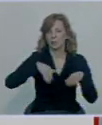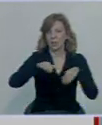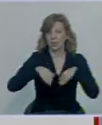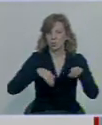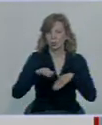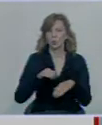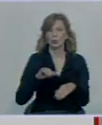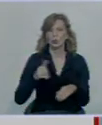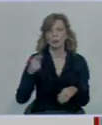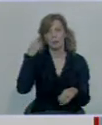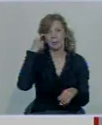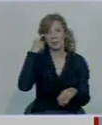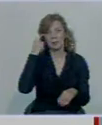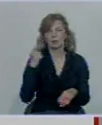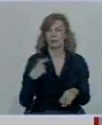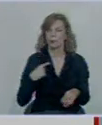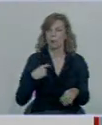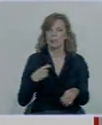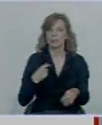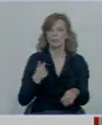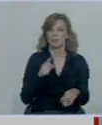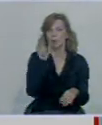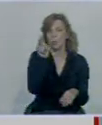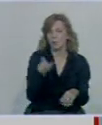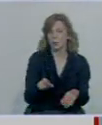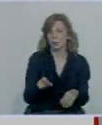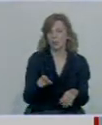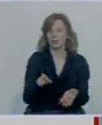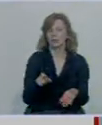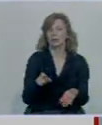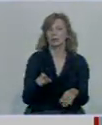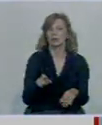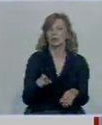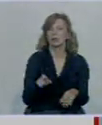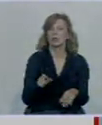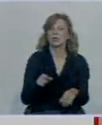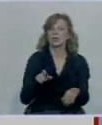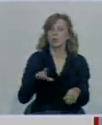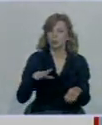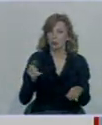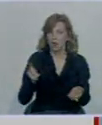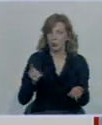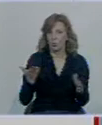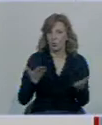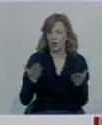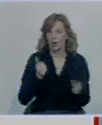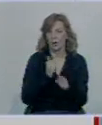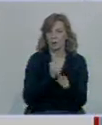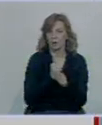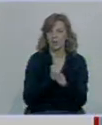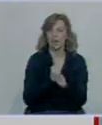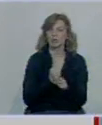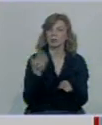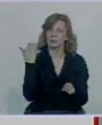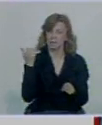și m-am gândit că nu poate să fie o persoană mai potrivită decât cea cu care am lucrat în ultimii 5 ani de zile la toate proiectele Craiovei și care